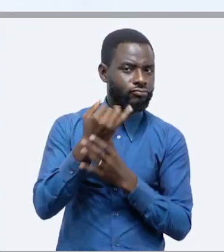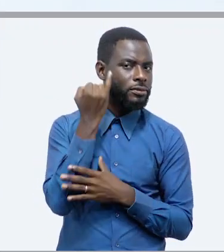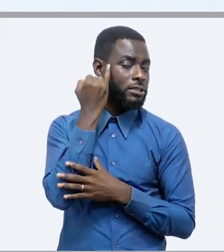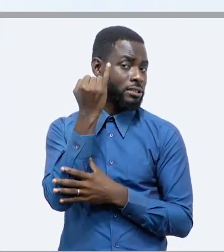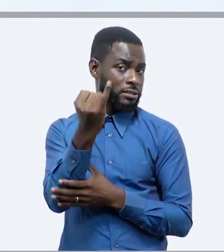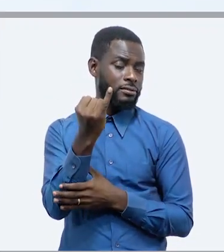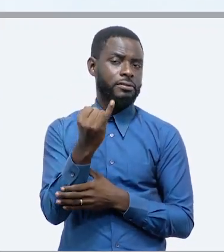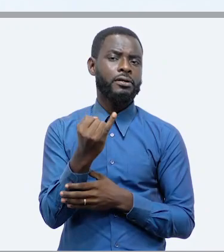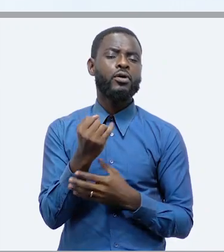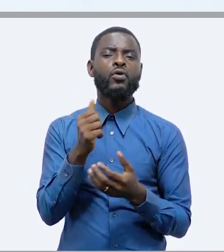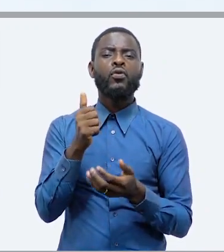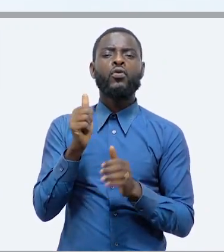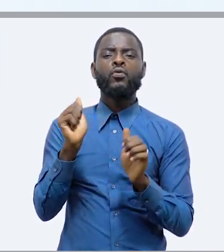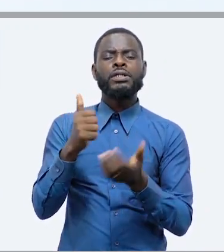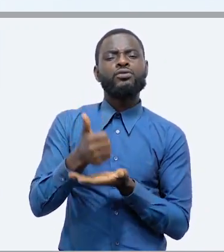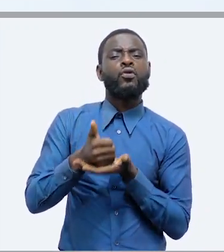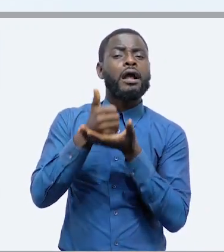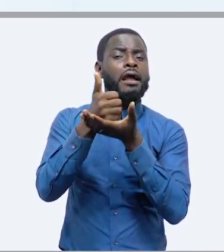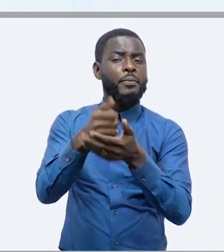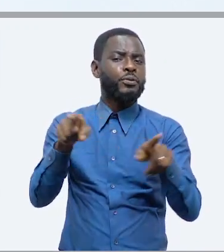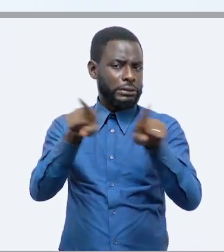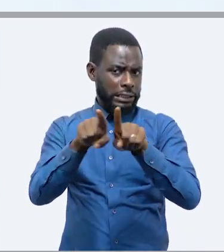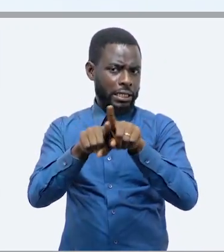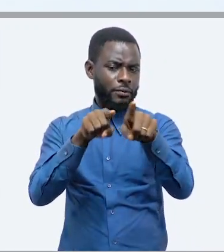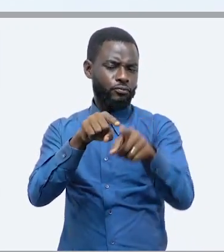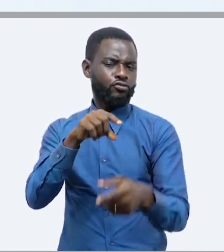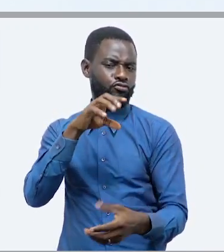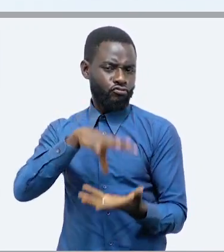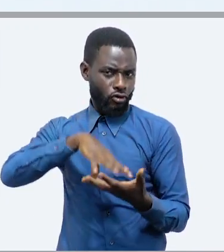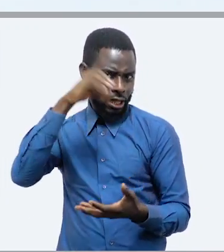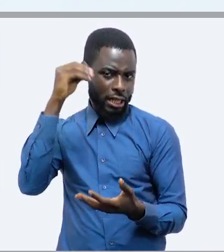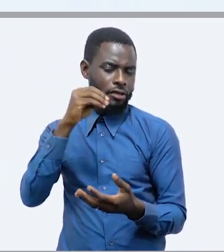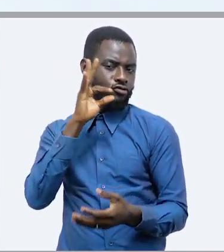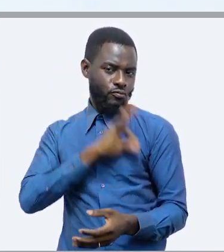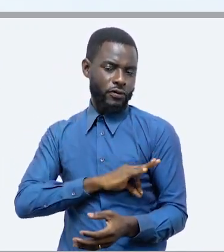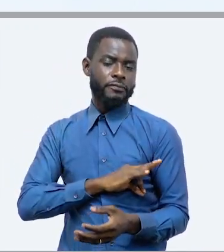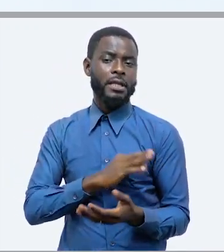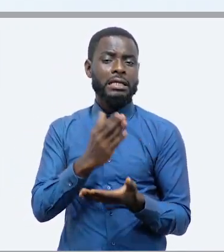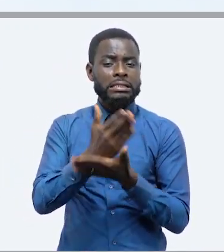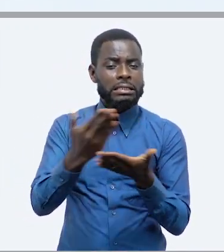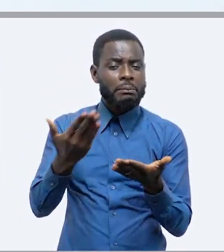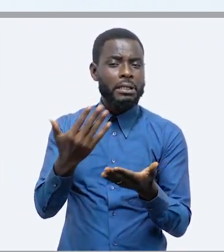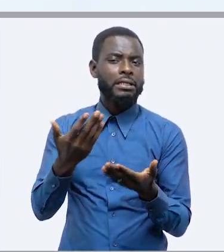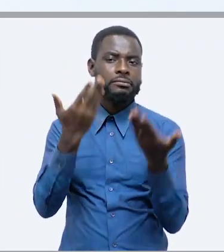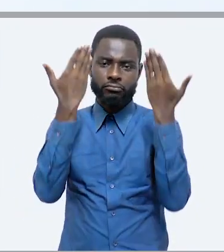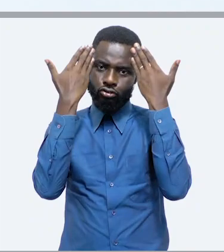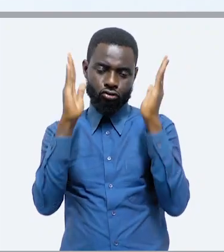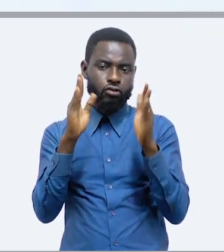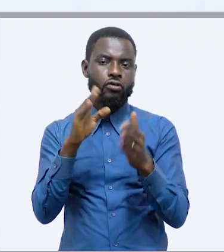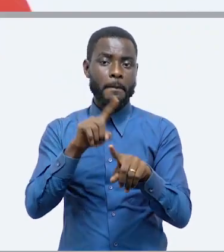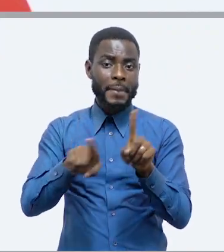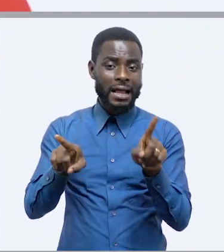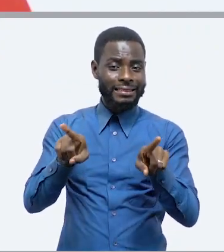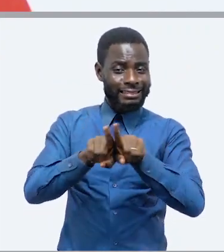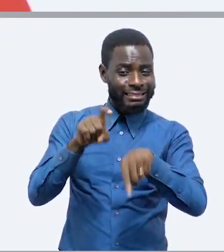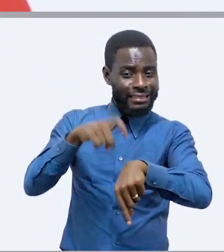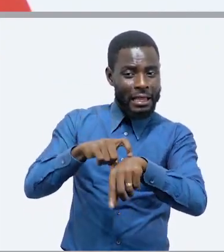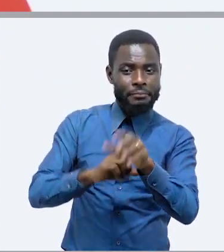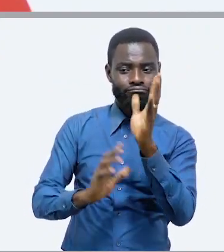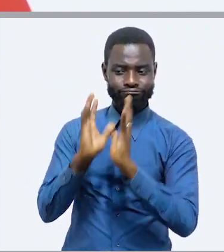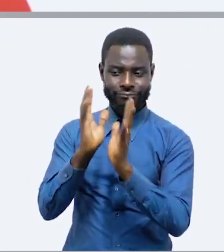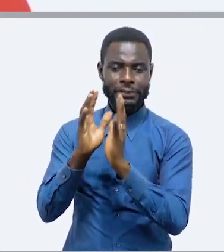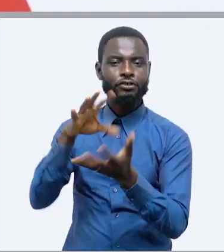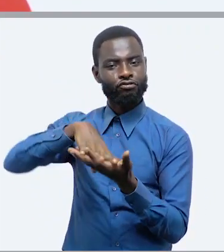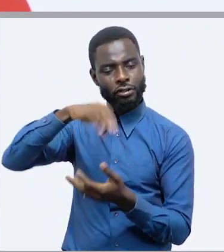abo jogbango. Nino. Oba ana ke ji sano ya lo okaya. Shima sumo ni makai buake.